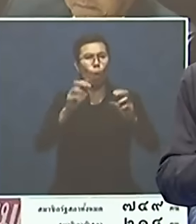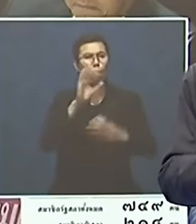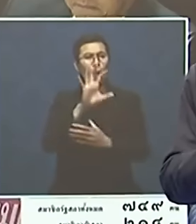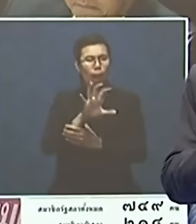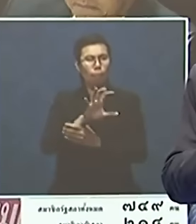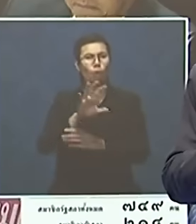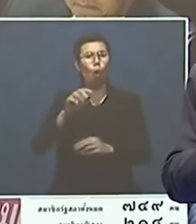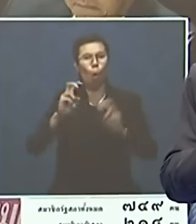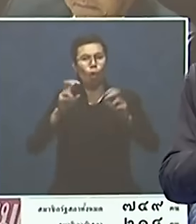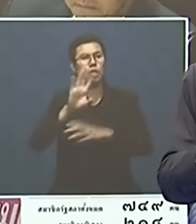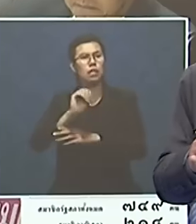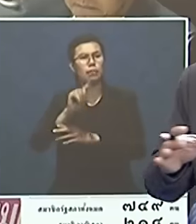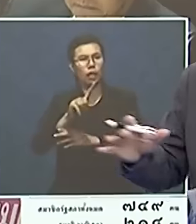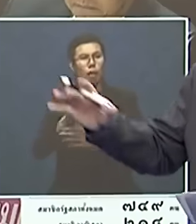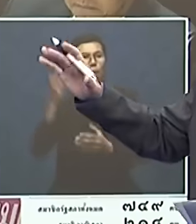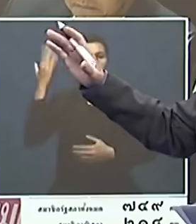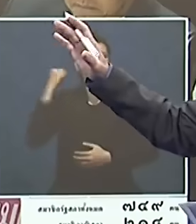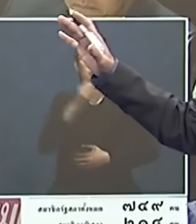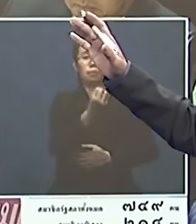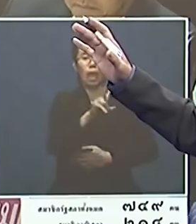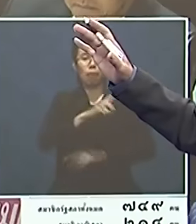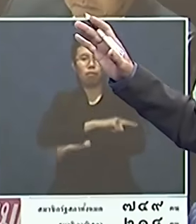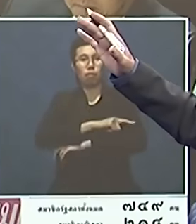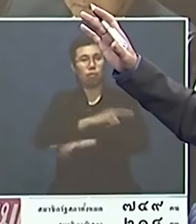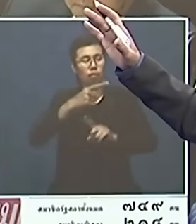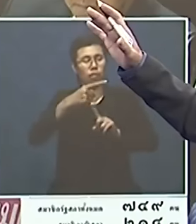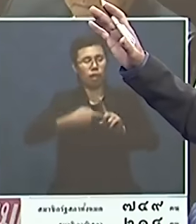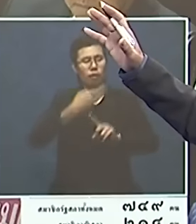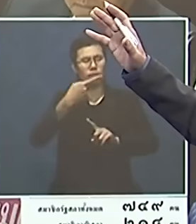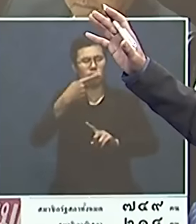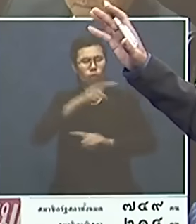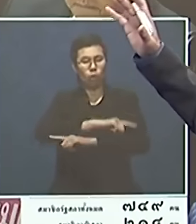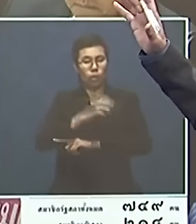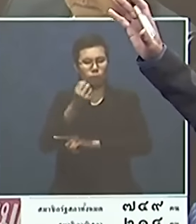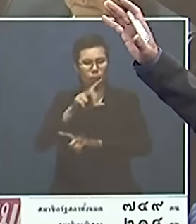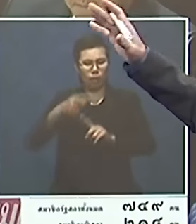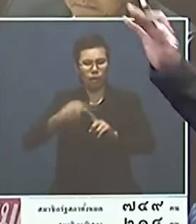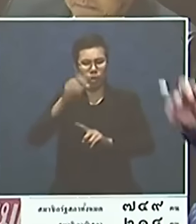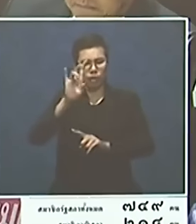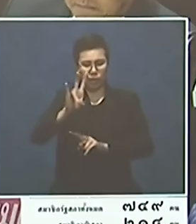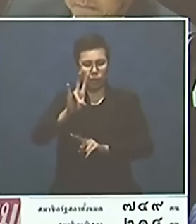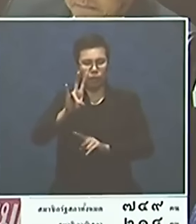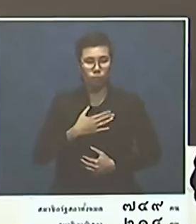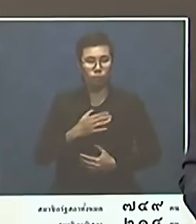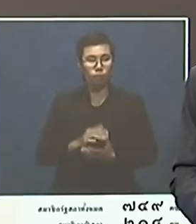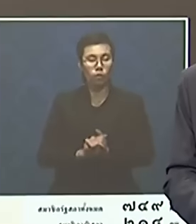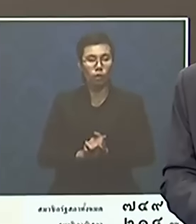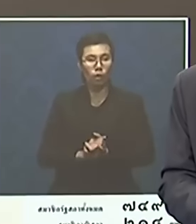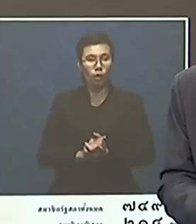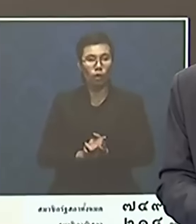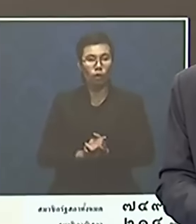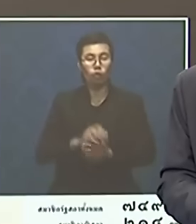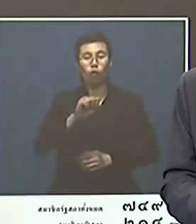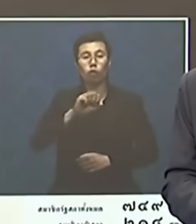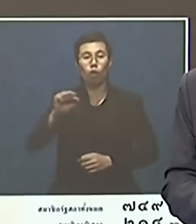ปฏิเสธไม่นะครับคนที่โดดเด่นที่สุดเมื่อวานนี้ครับโดดเด่นมากนะครับยืนปราบฝีปากกับทางซี่ของ